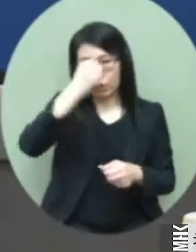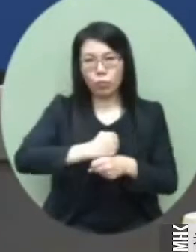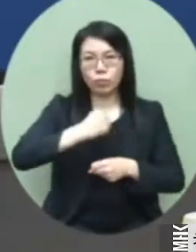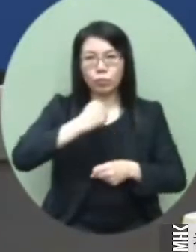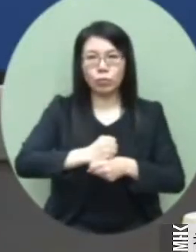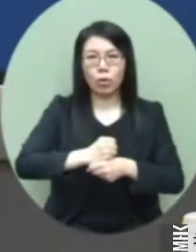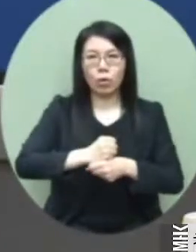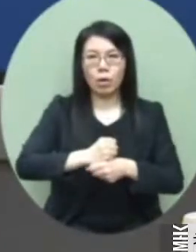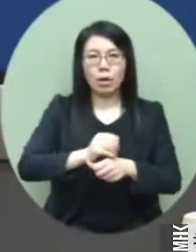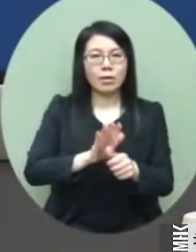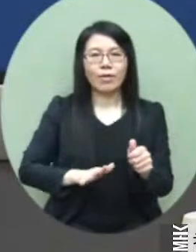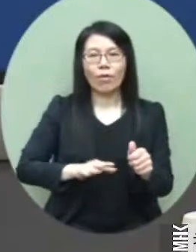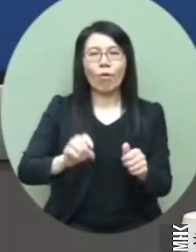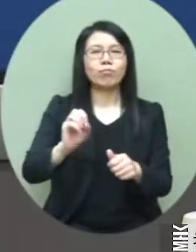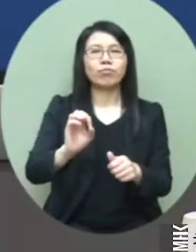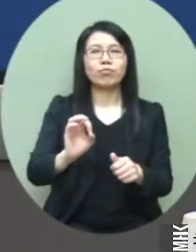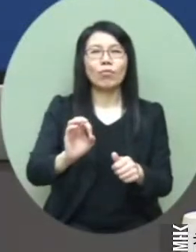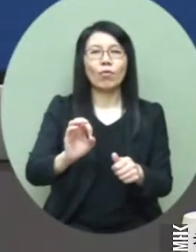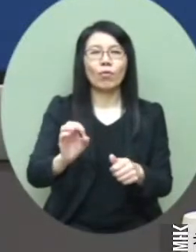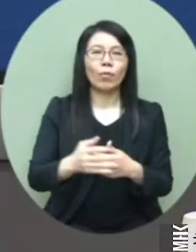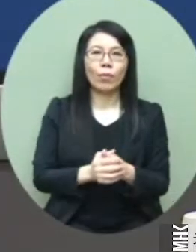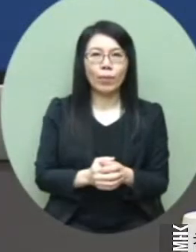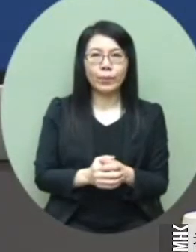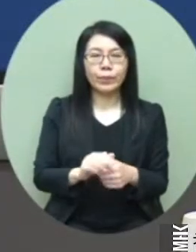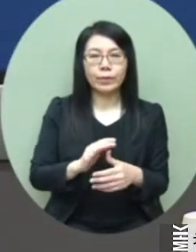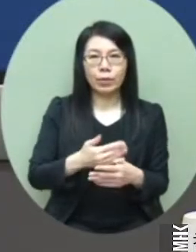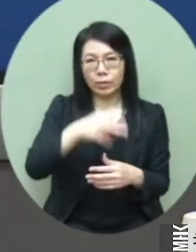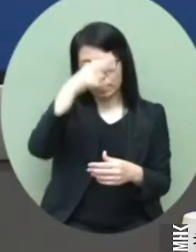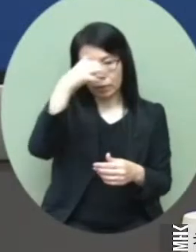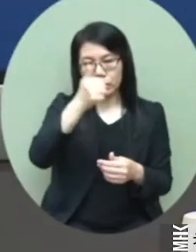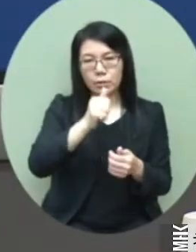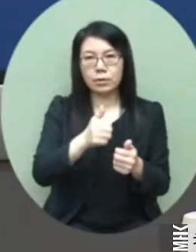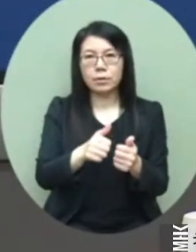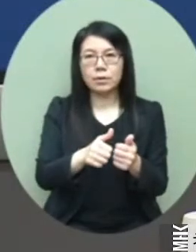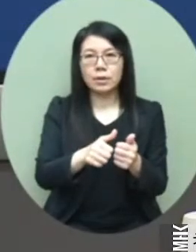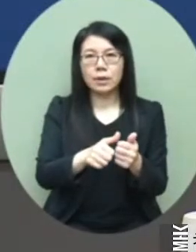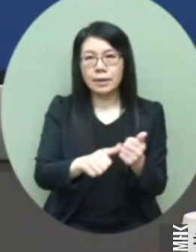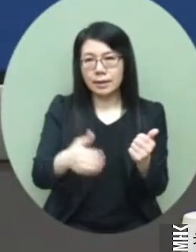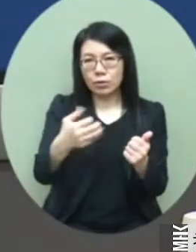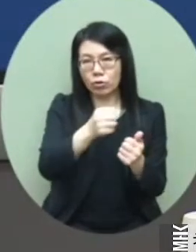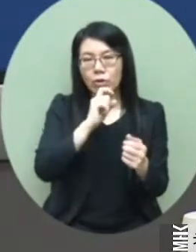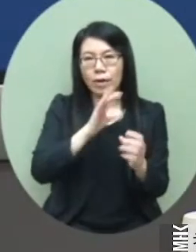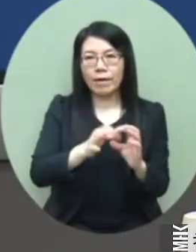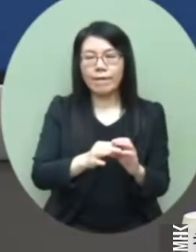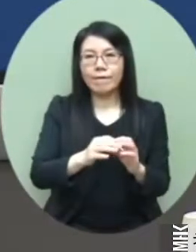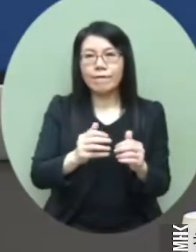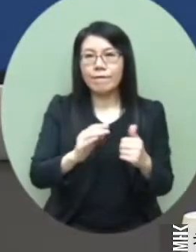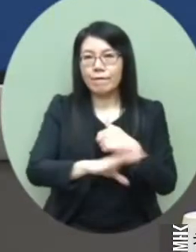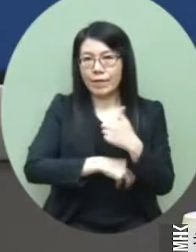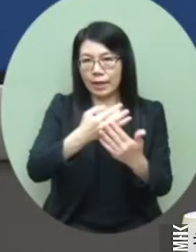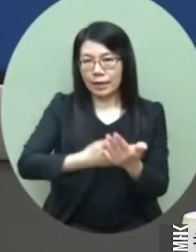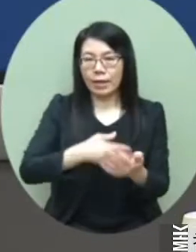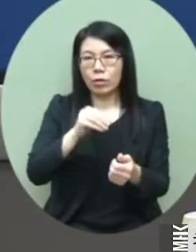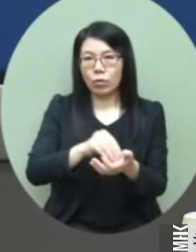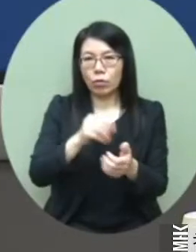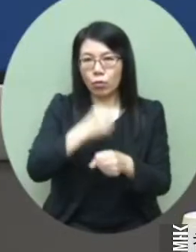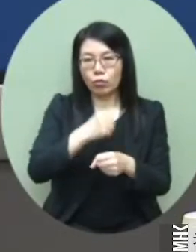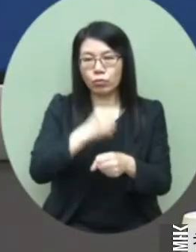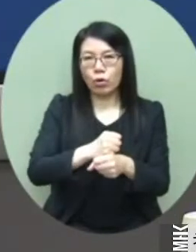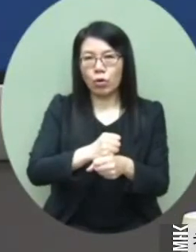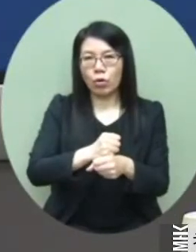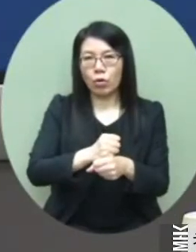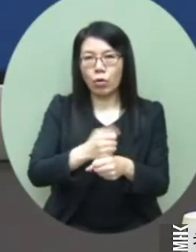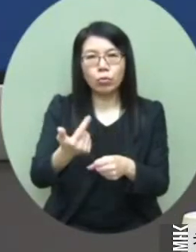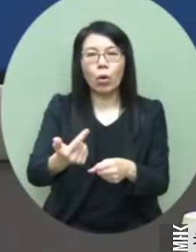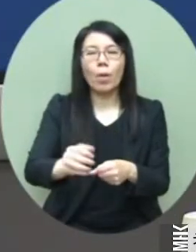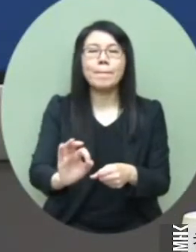作係冇乜大嘅影響嘅，因為政務司司長有部分係法定嘅功能，但係唔多嚇，即係要按